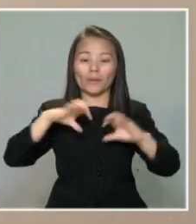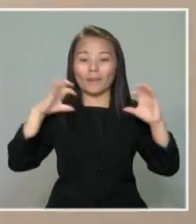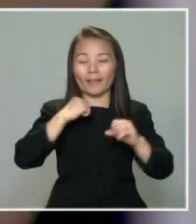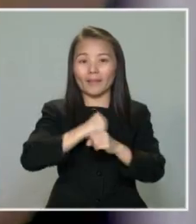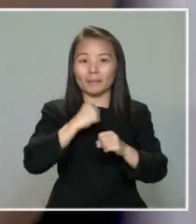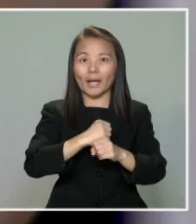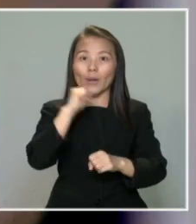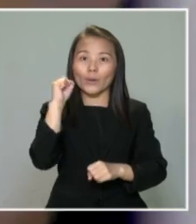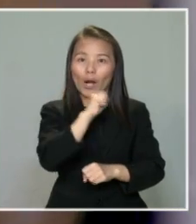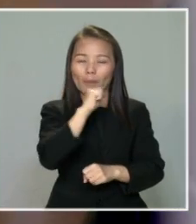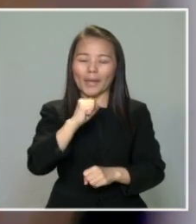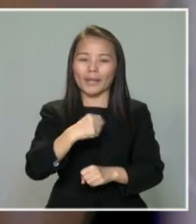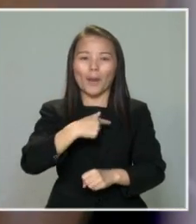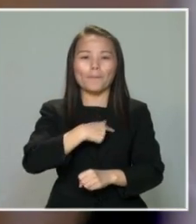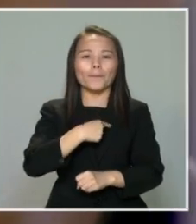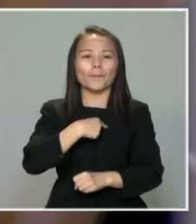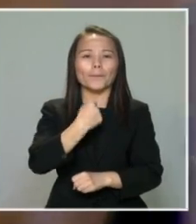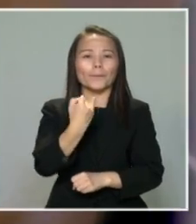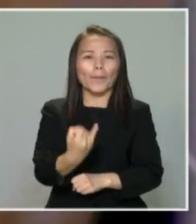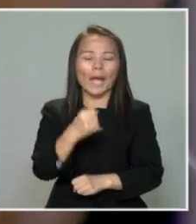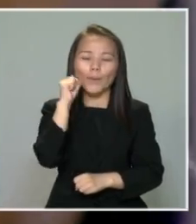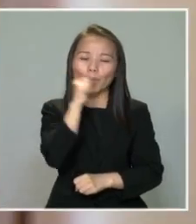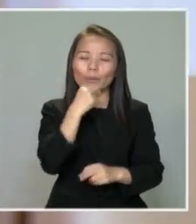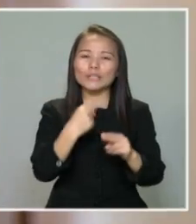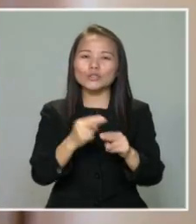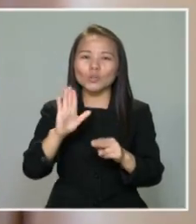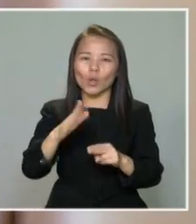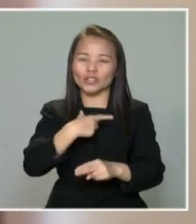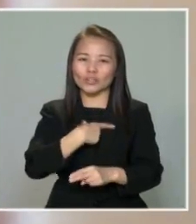เพลงโปรดพลเอกประยุทธ์จันทร์โอชา